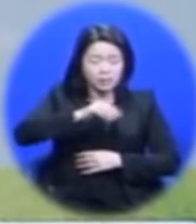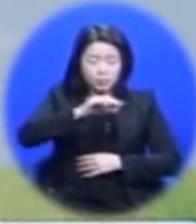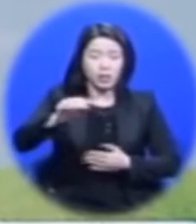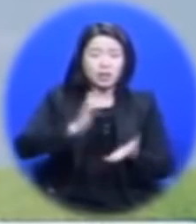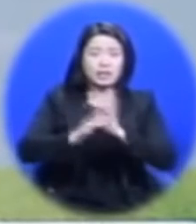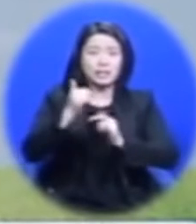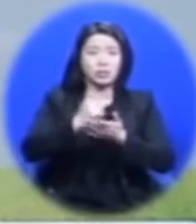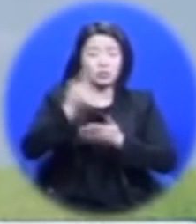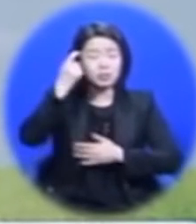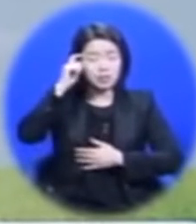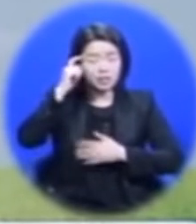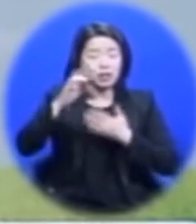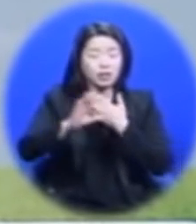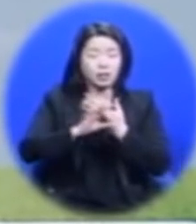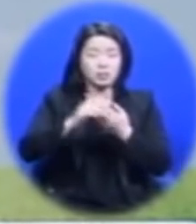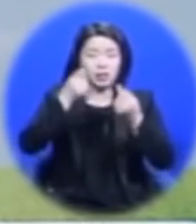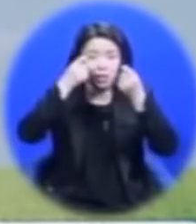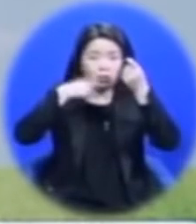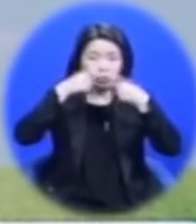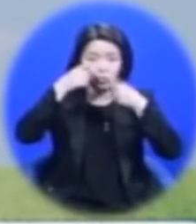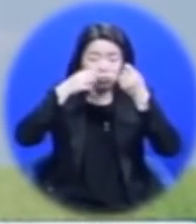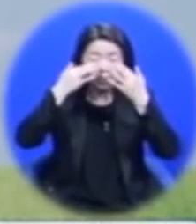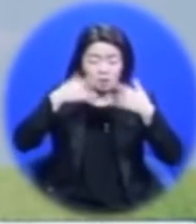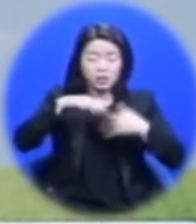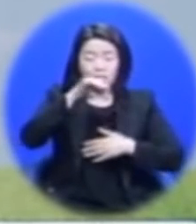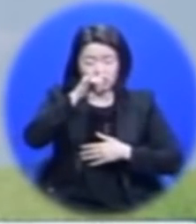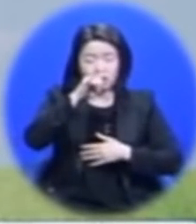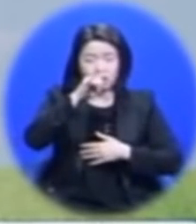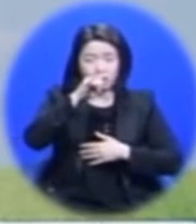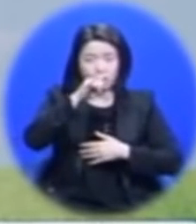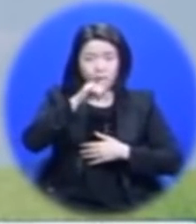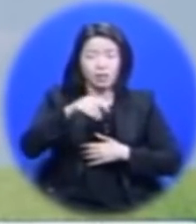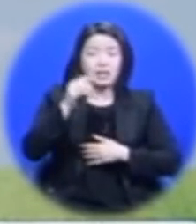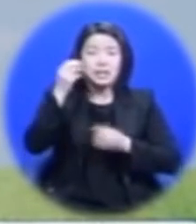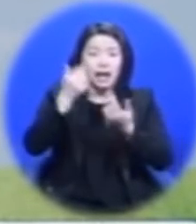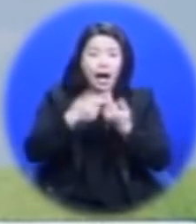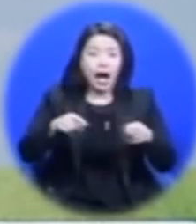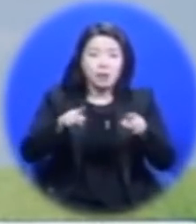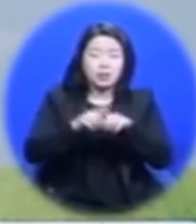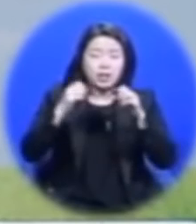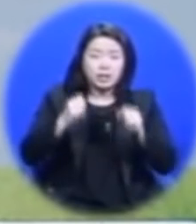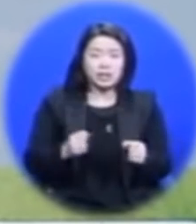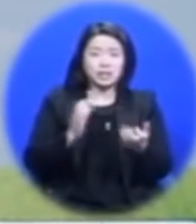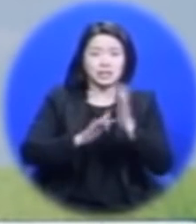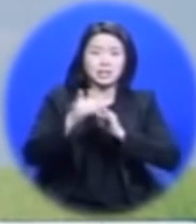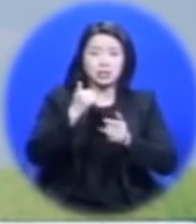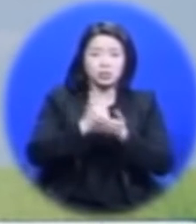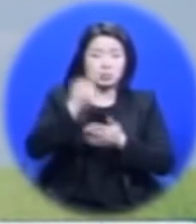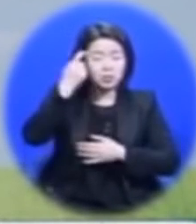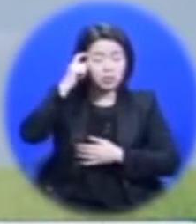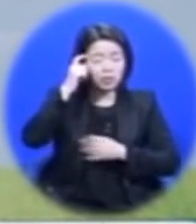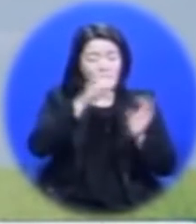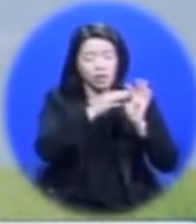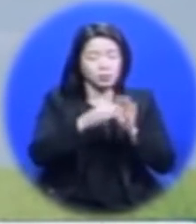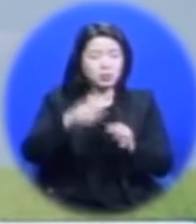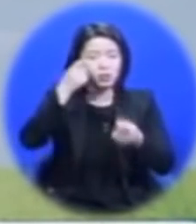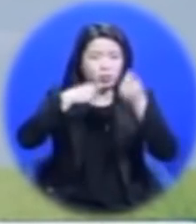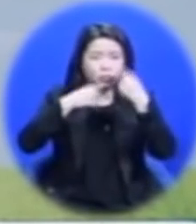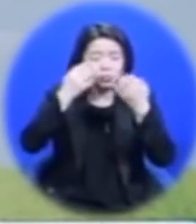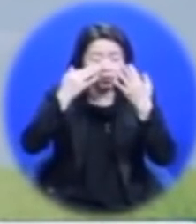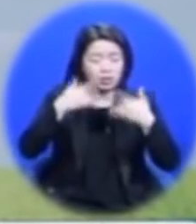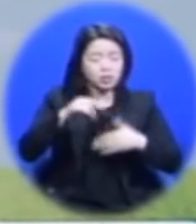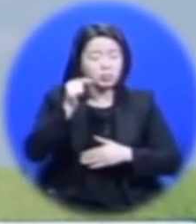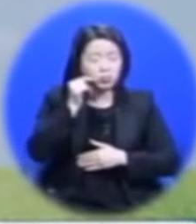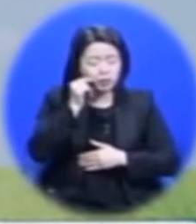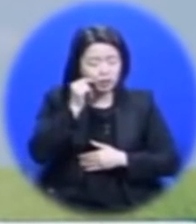생각하면 눈물 흘릴 때가 있지만 임마누엘의 예수님을 생각하면서 눈물 흘리지